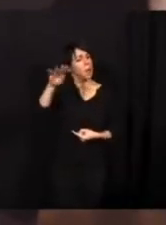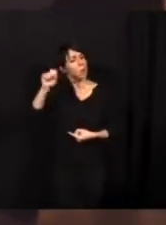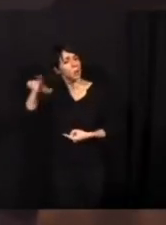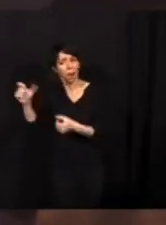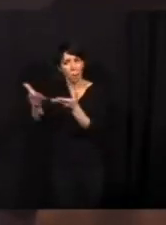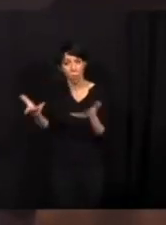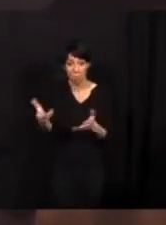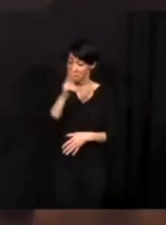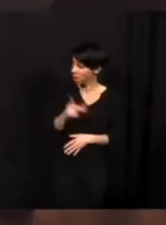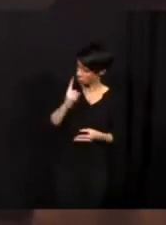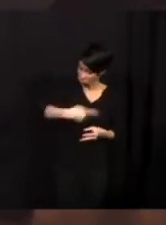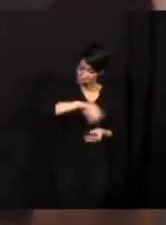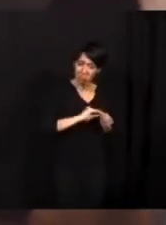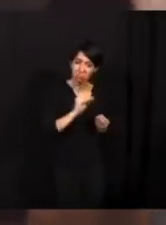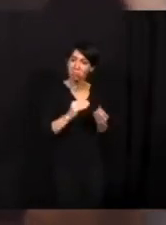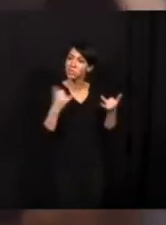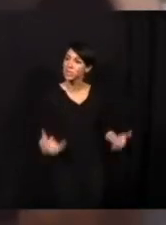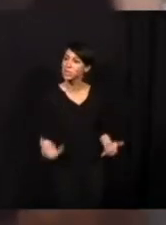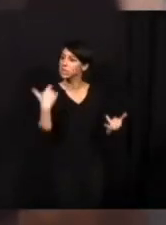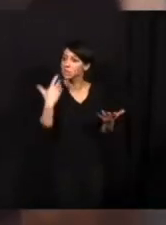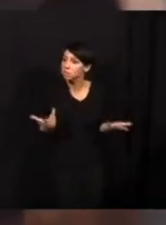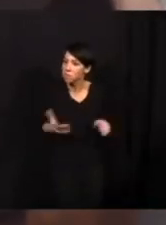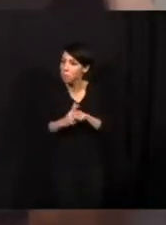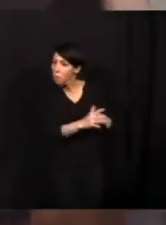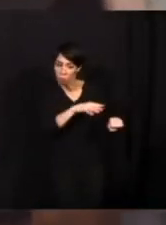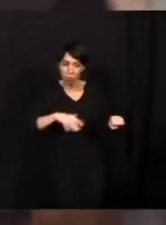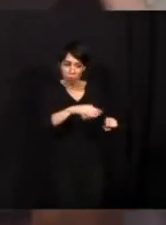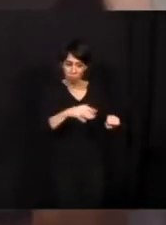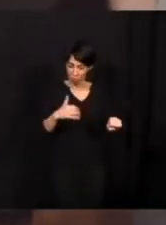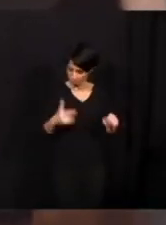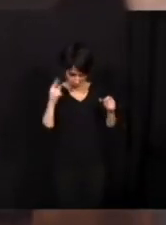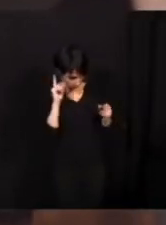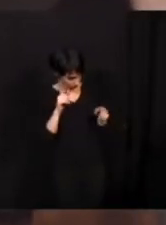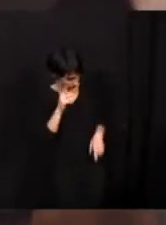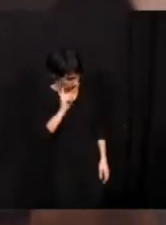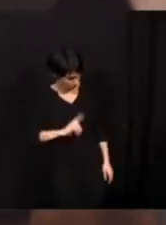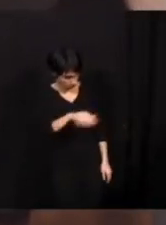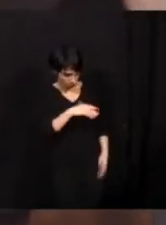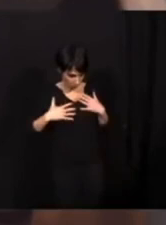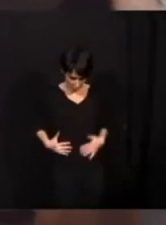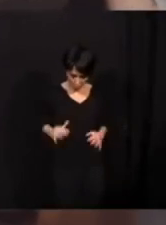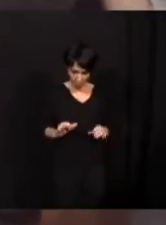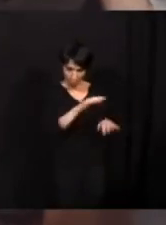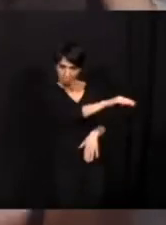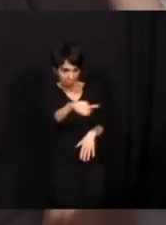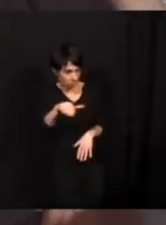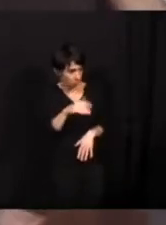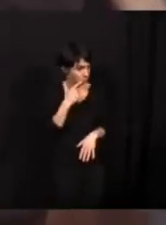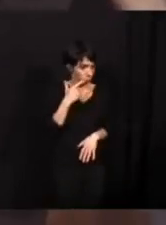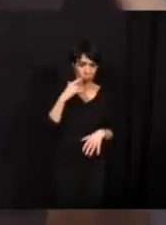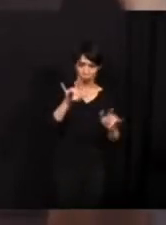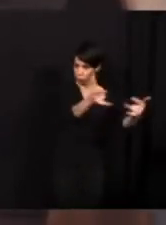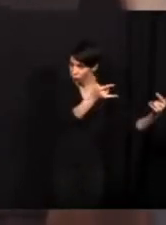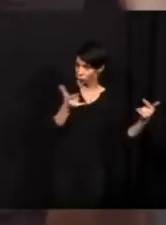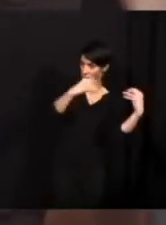que l'avenir des petites filles soit la location de leur corps. Nous n'accepterons jamais que des femmes soient exposées en vitrine comme de la marchandise. Nous